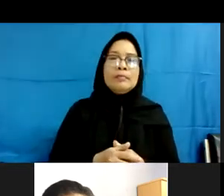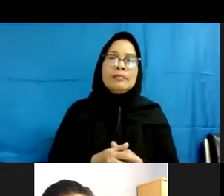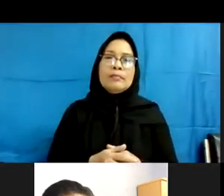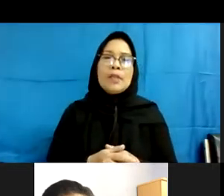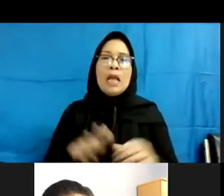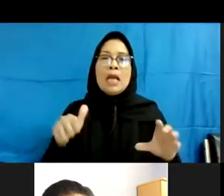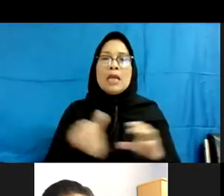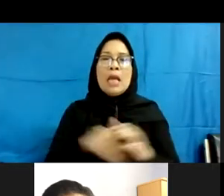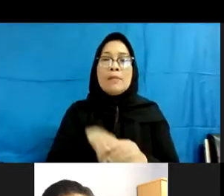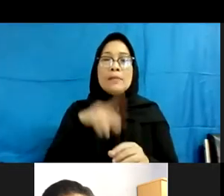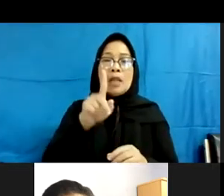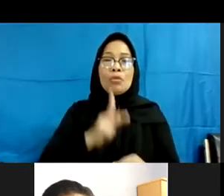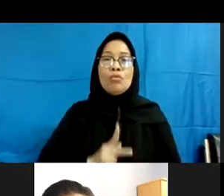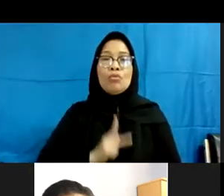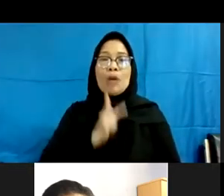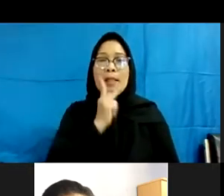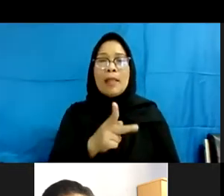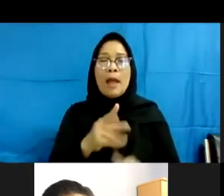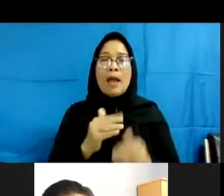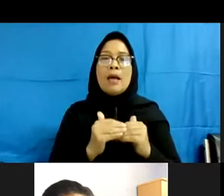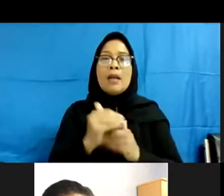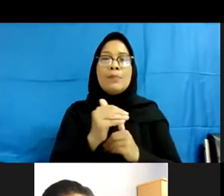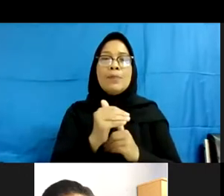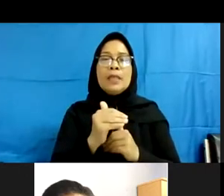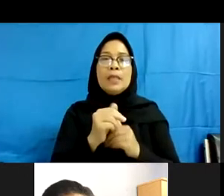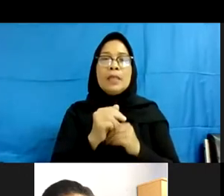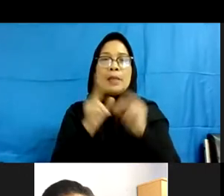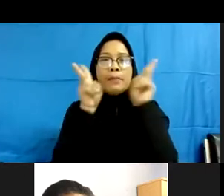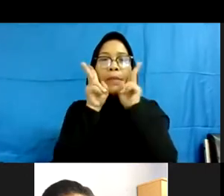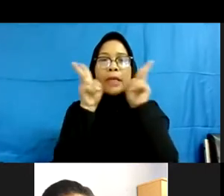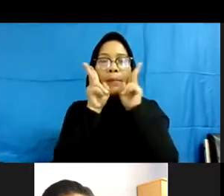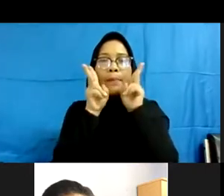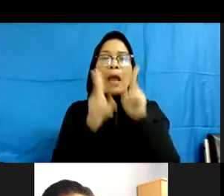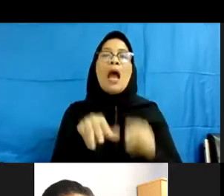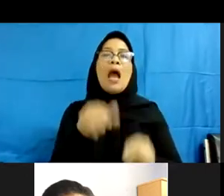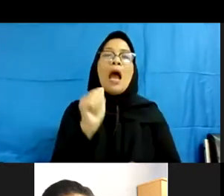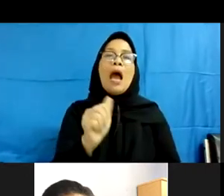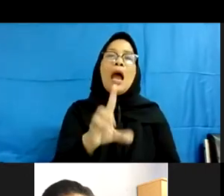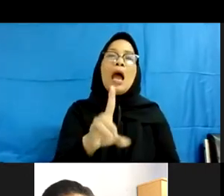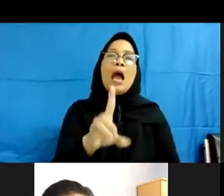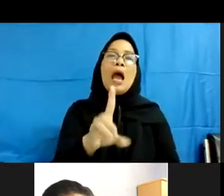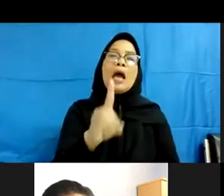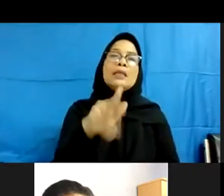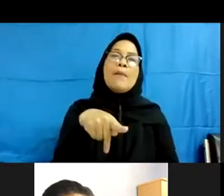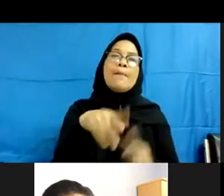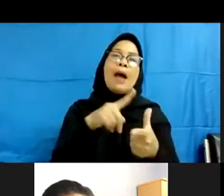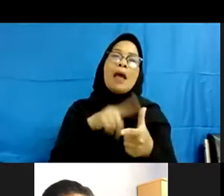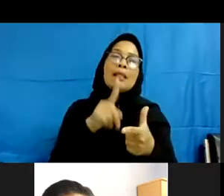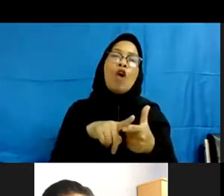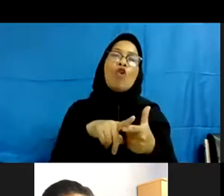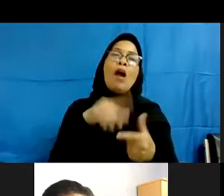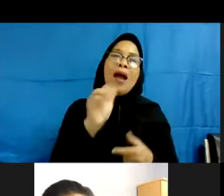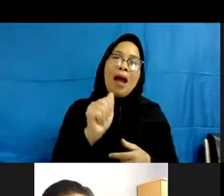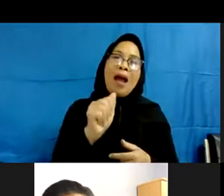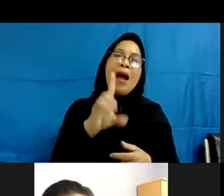dalam sebuah kata kan mirip ya. Apakah adab atau abad itu pakai T, misalnya kayak T atau pakai D gitu kan.